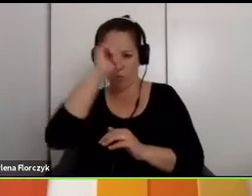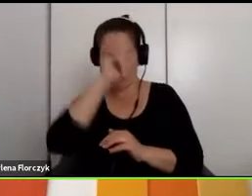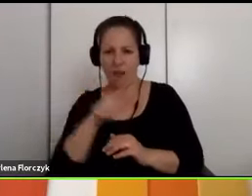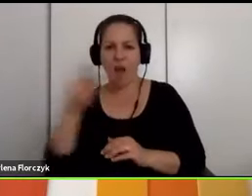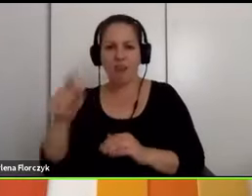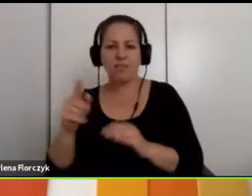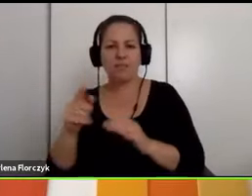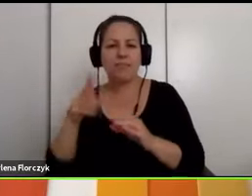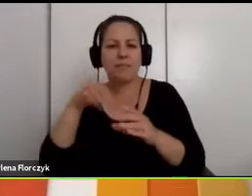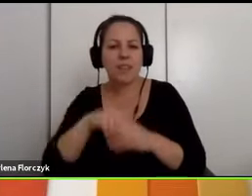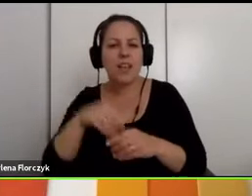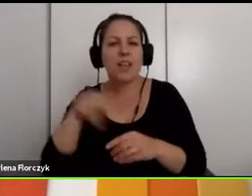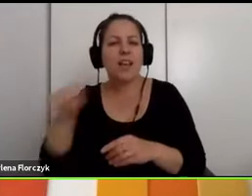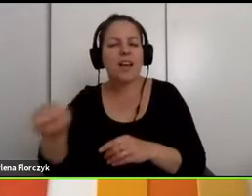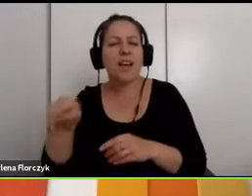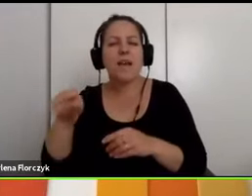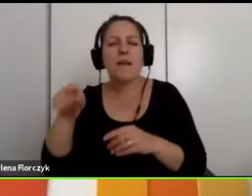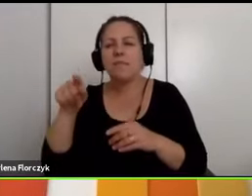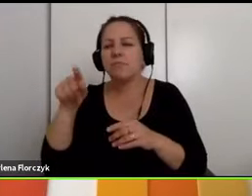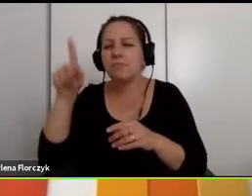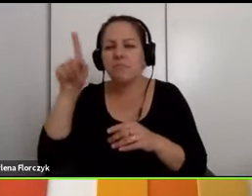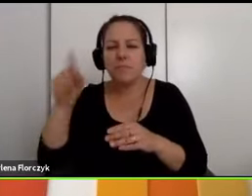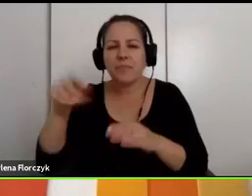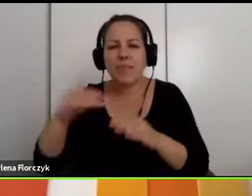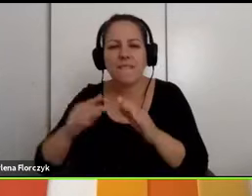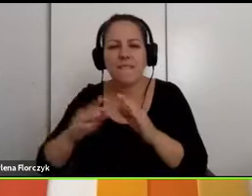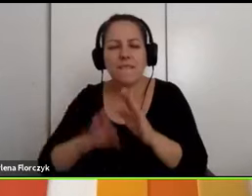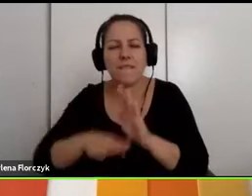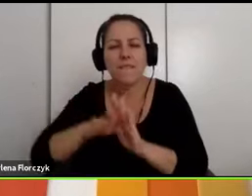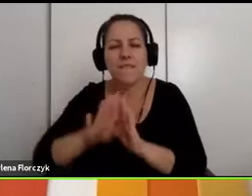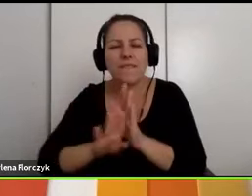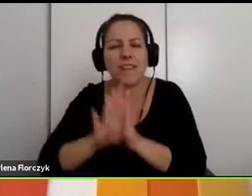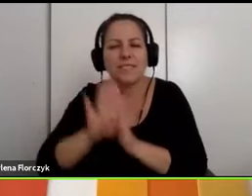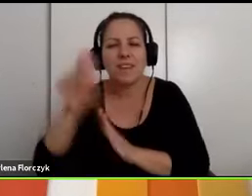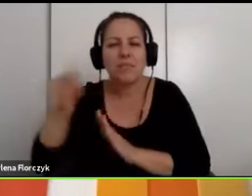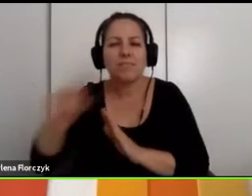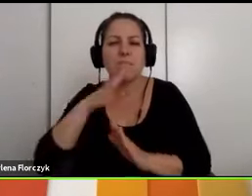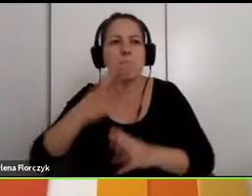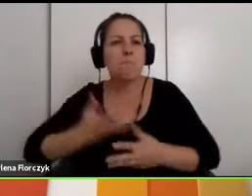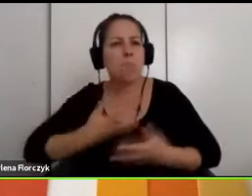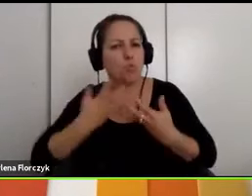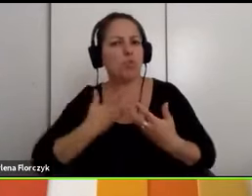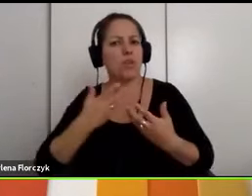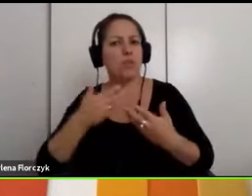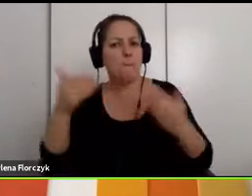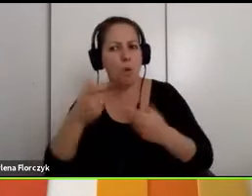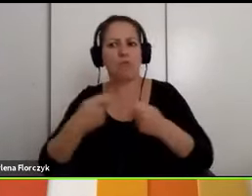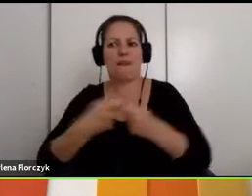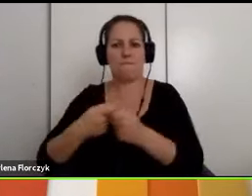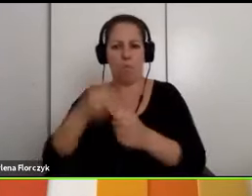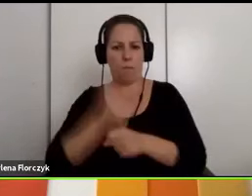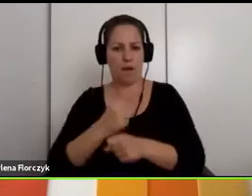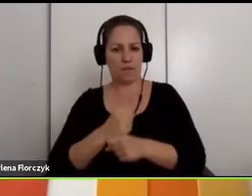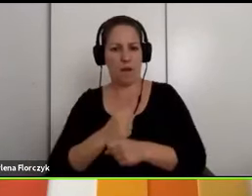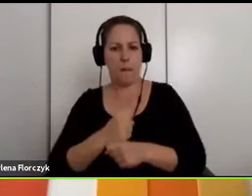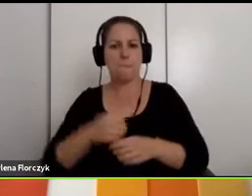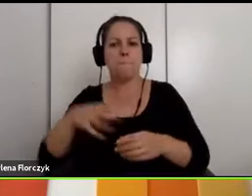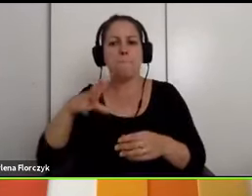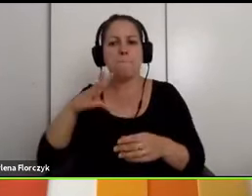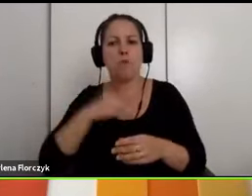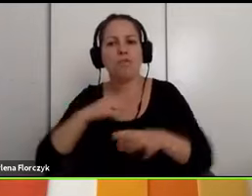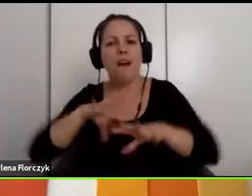wzrastają w społeczności. To znaczy wzrastają w jakimś takim poczuciu, że można współpracować, że można